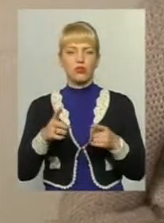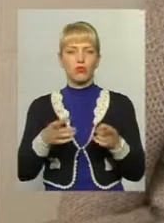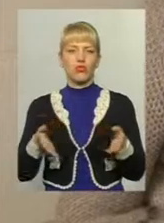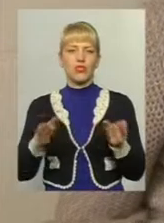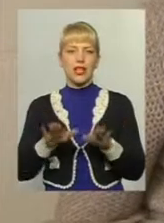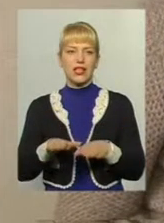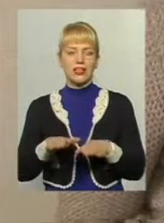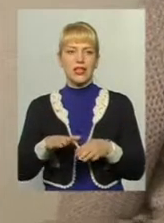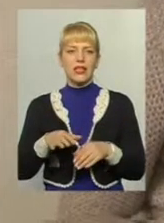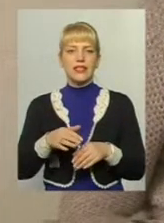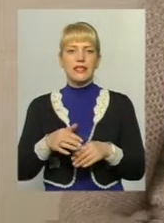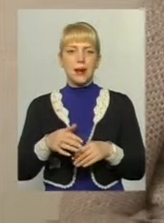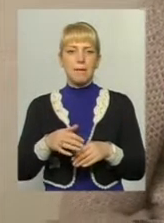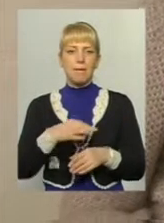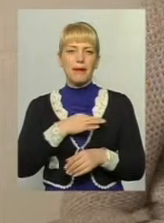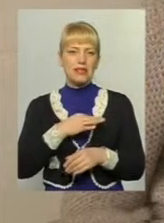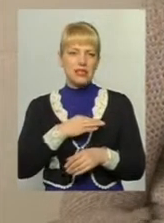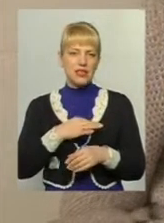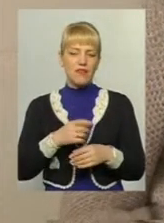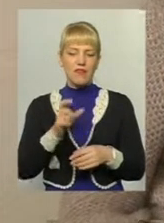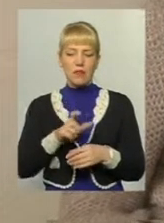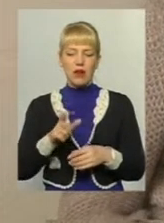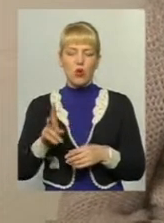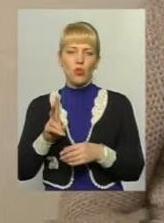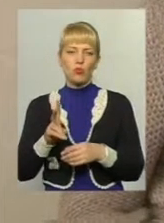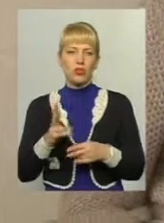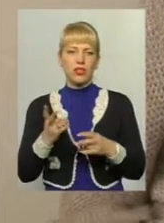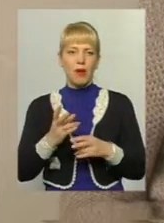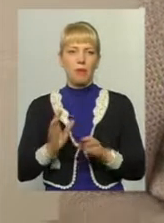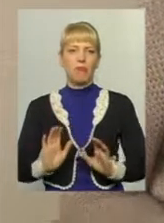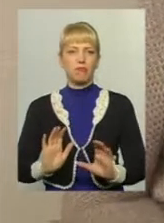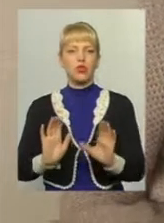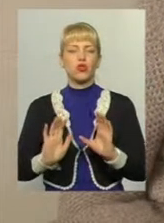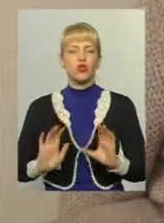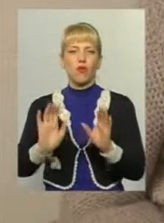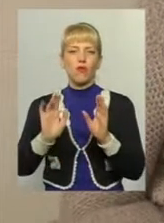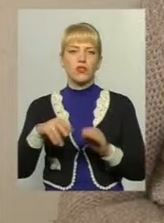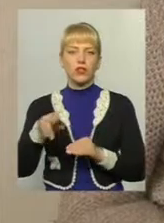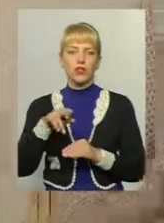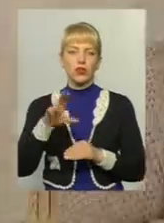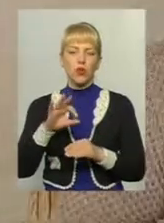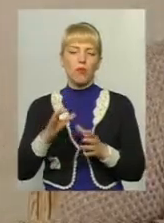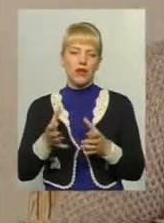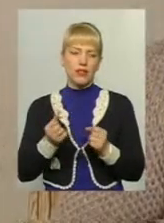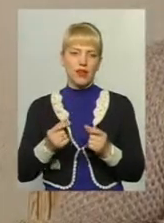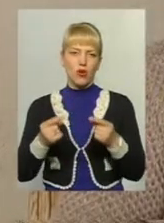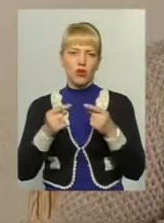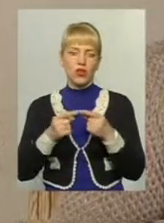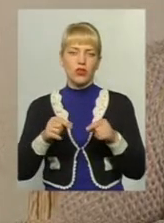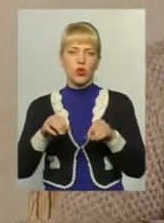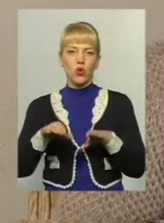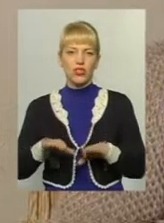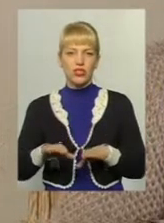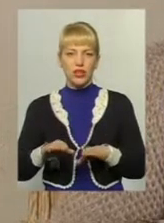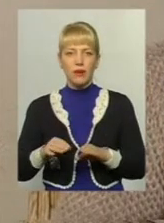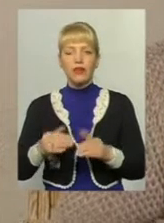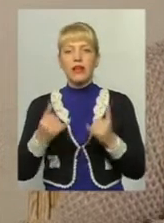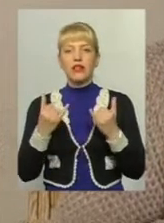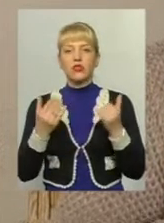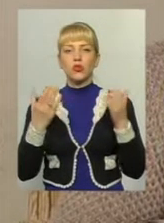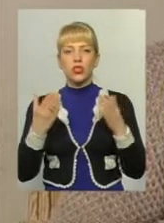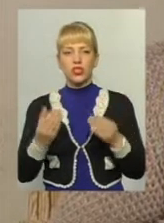такі пасивні мешканці, які вже треба підштовхувати до прийняття якогось такого конкретного рішення. На сьогоднішній